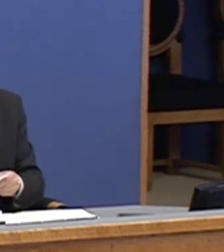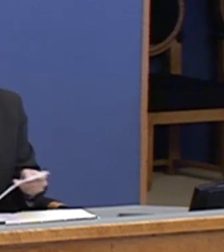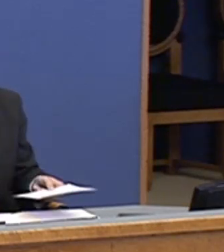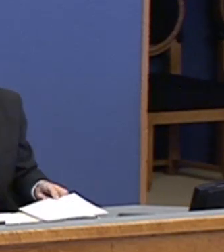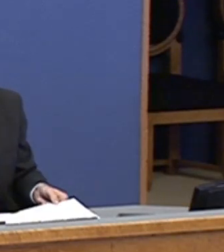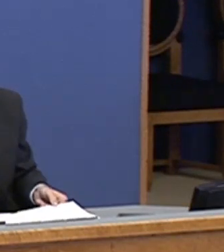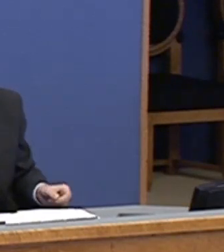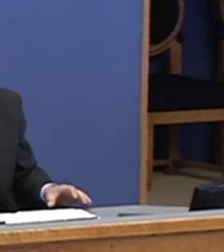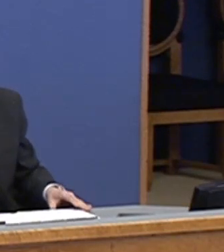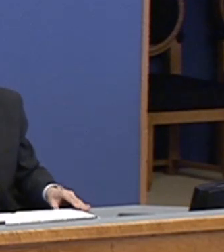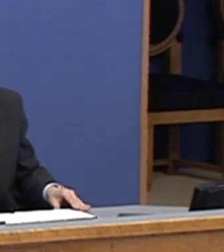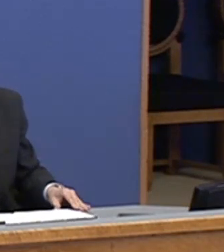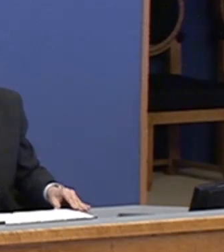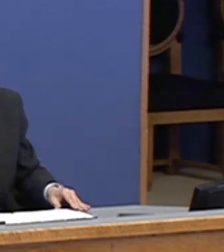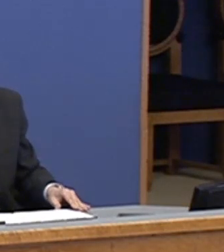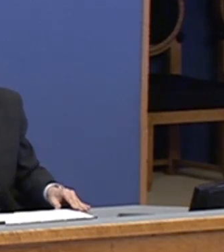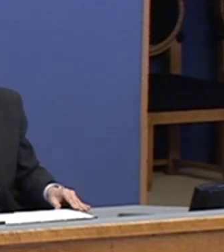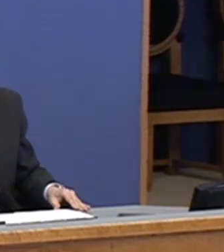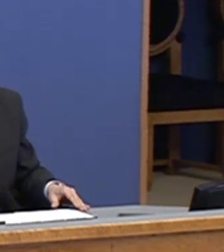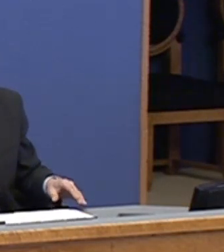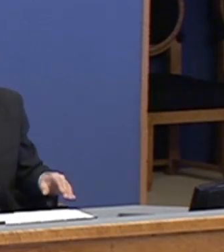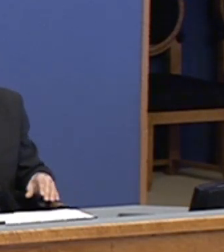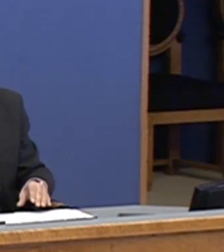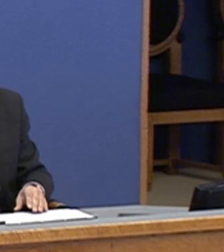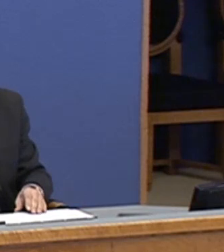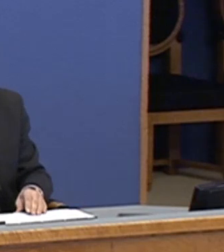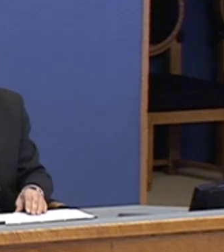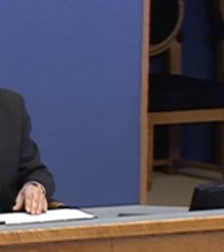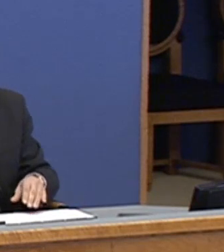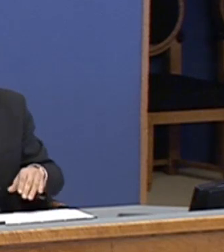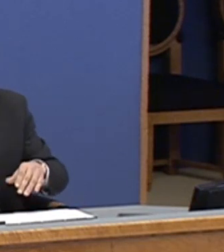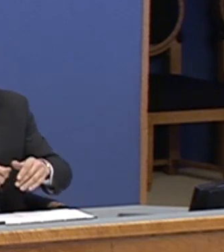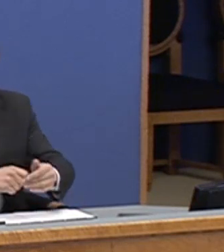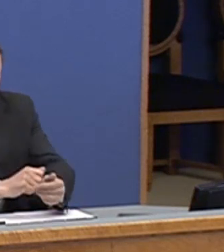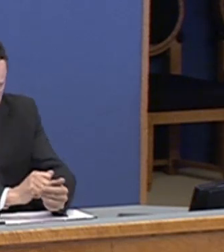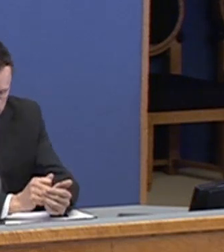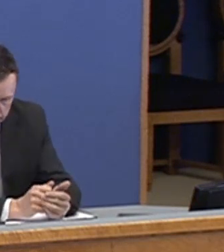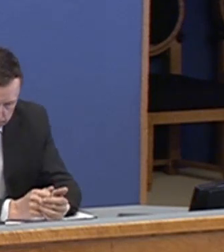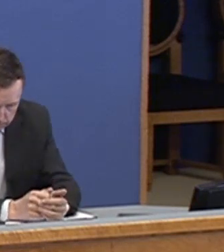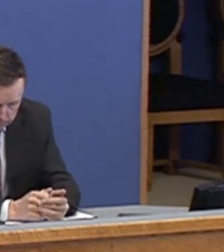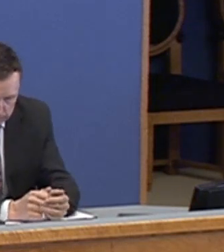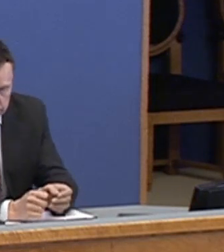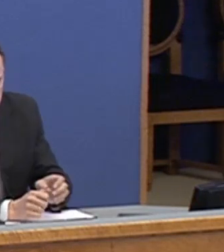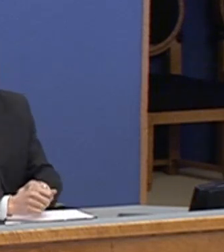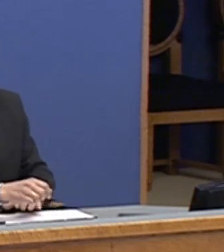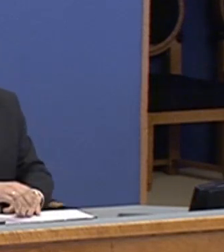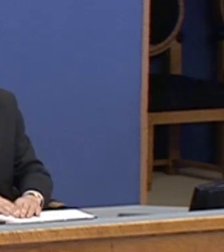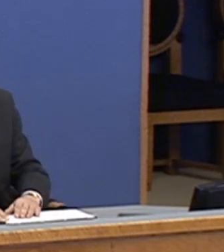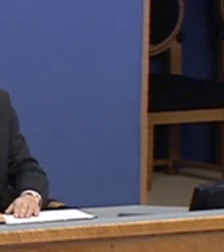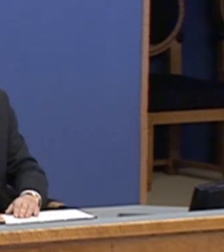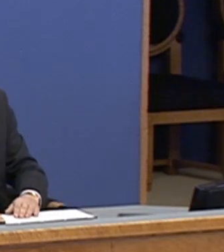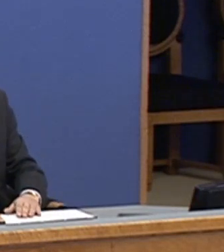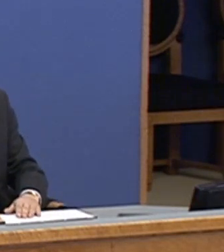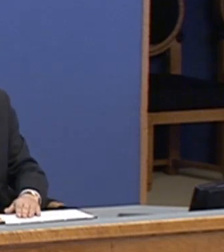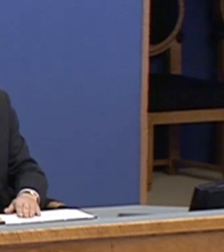Ja esimesena palun siis küsima Kaja Kallase. Vastab peaminister Jüri Ratas.